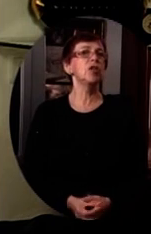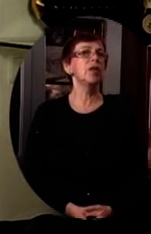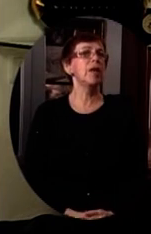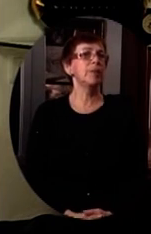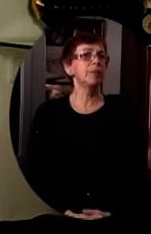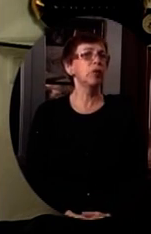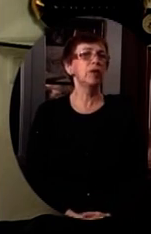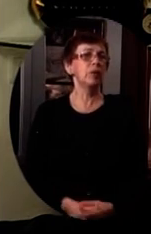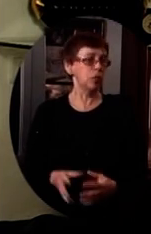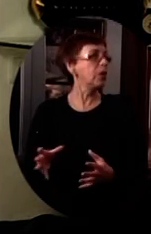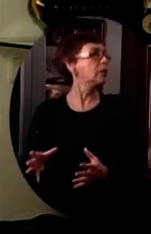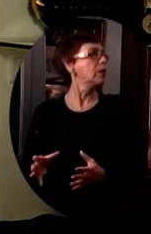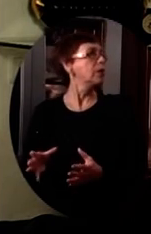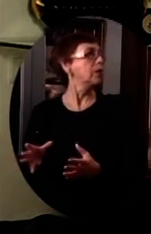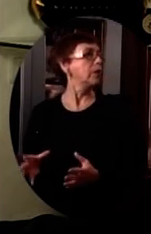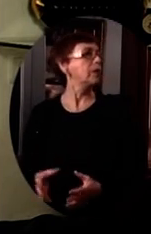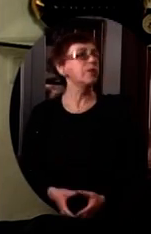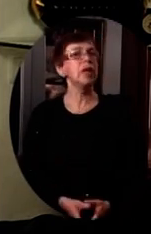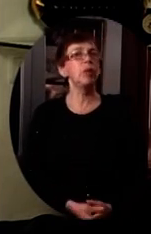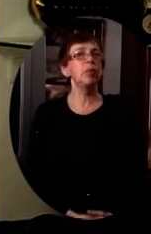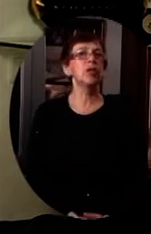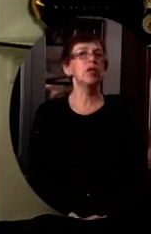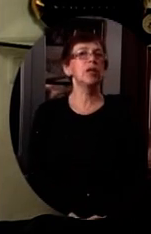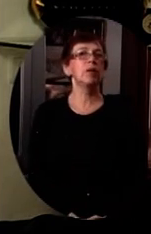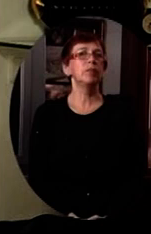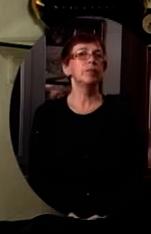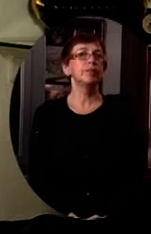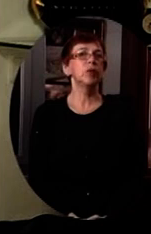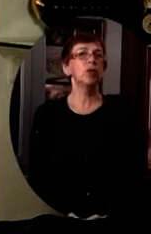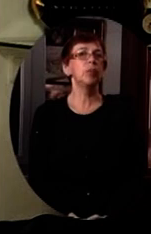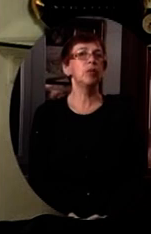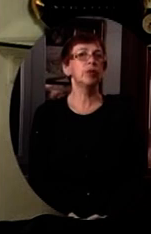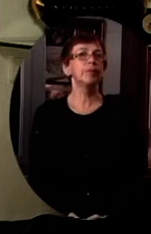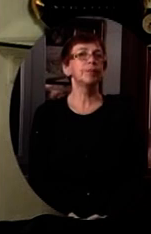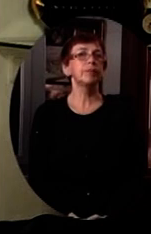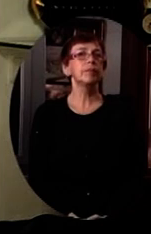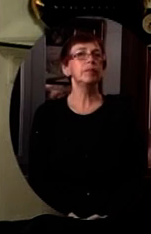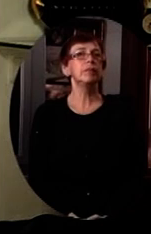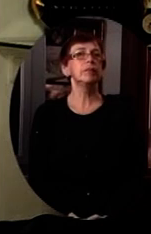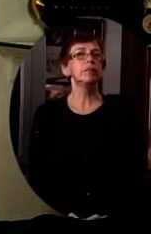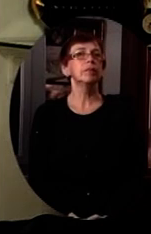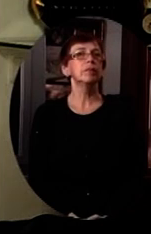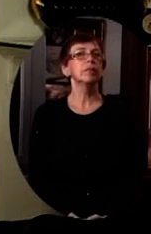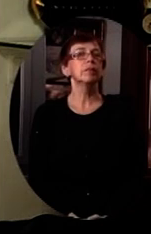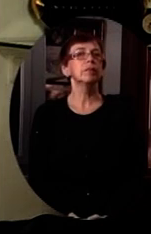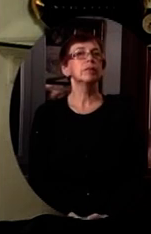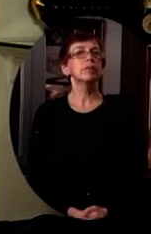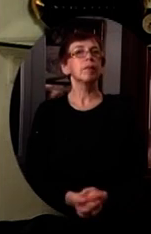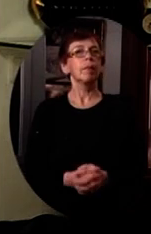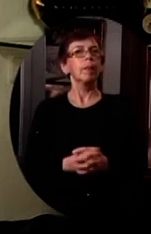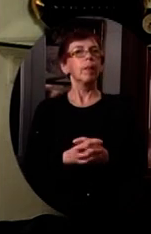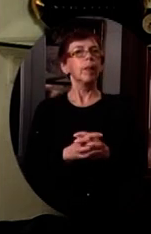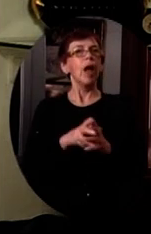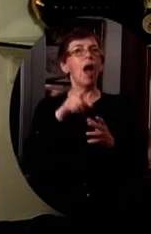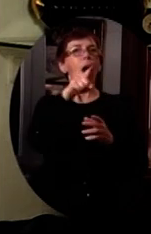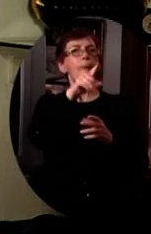הפינה שלהם. אוי, כן. תפסה את הפינה שלהם. הייתה איתכם גם משפחה מצד אבא וגם